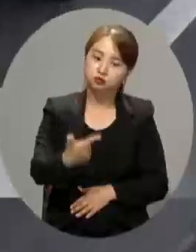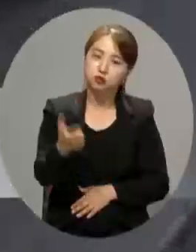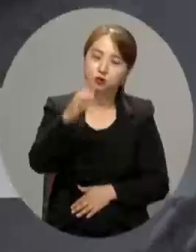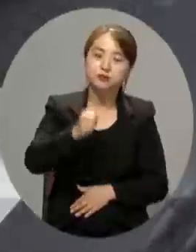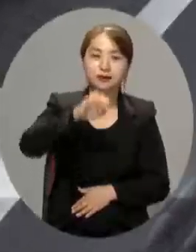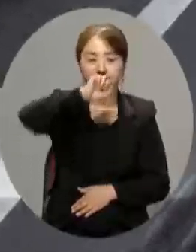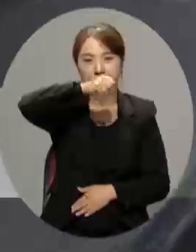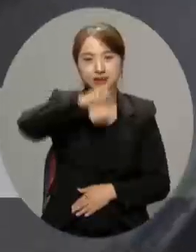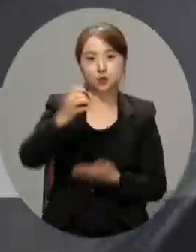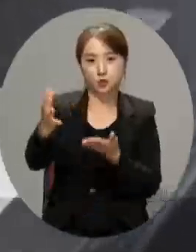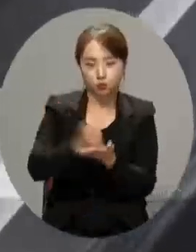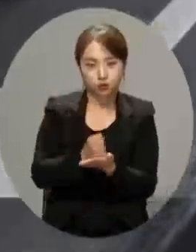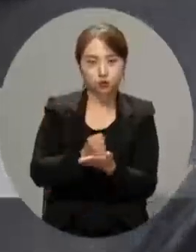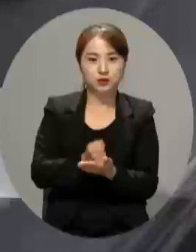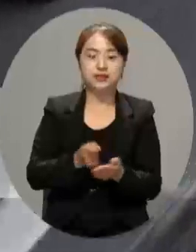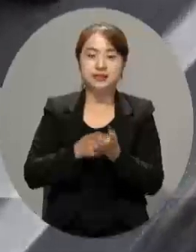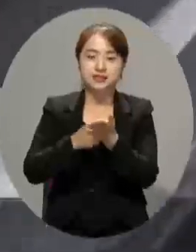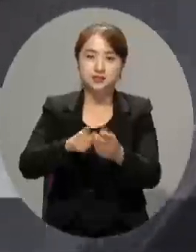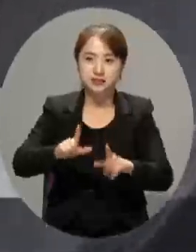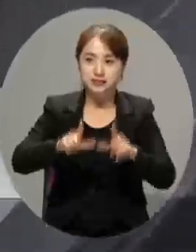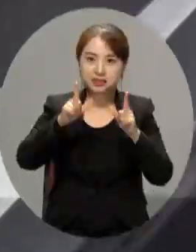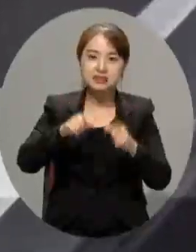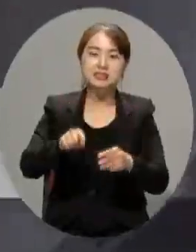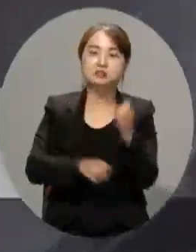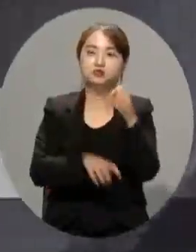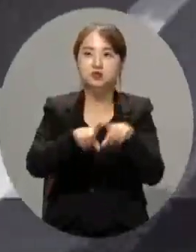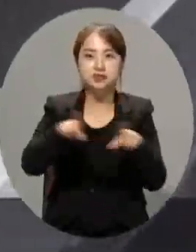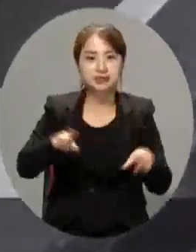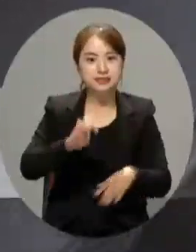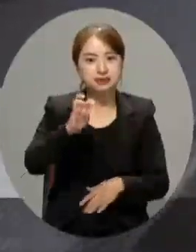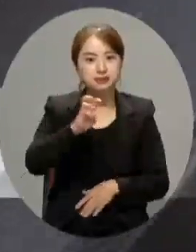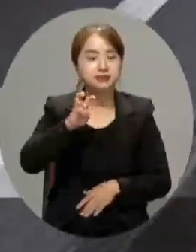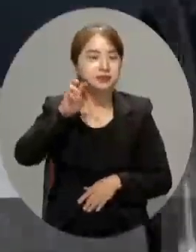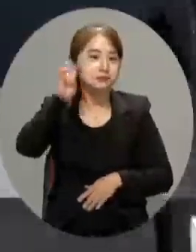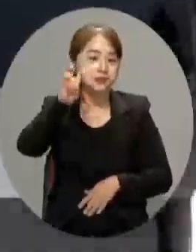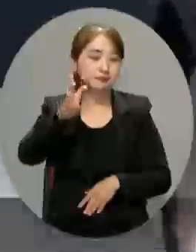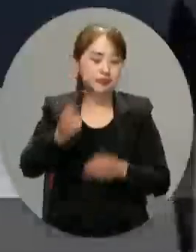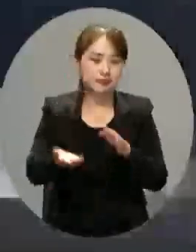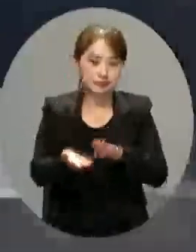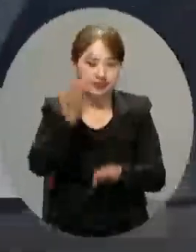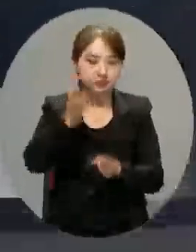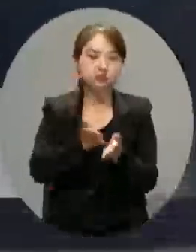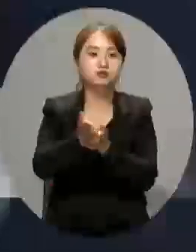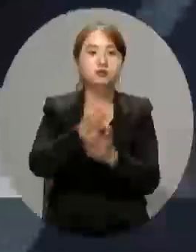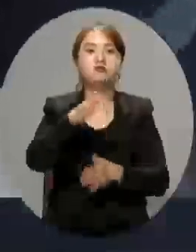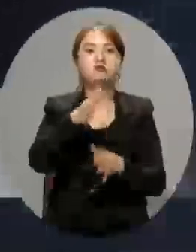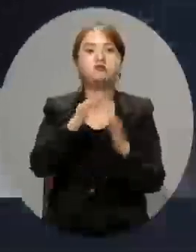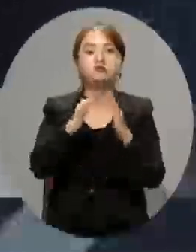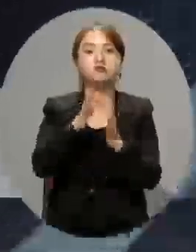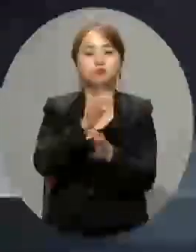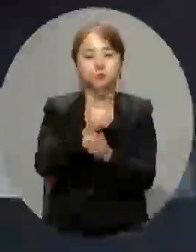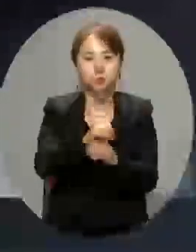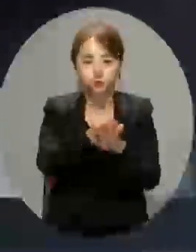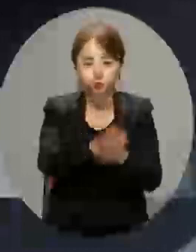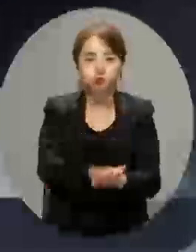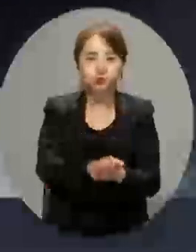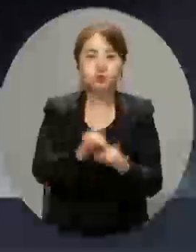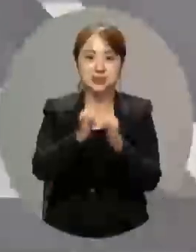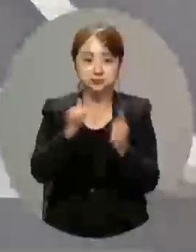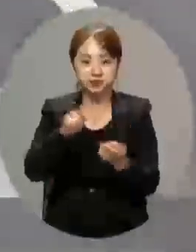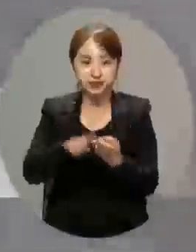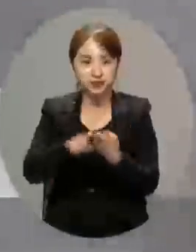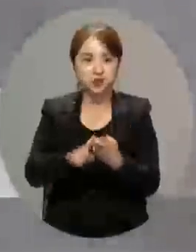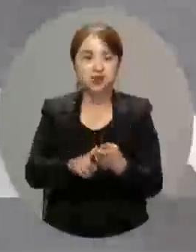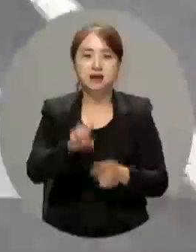예산을 확보하고 신청일 기준 30일 이상 군산시의 주소를 둔 만 18세 이상을 대상으로 수소차 한대당